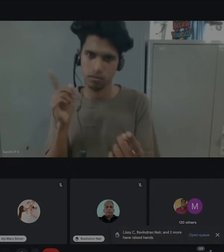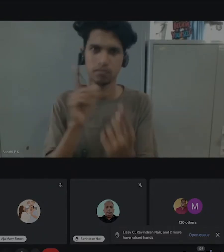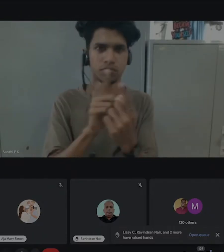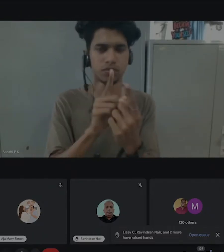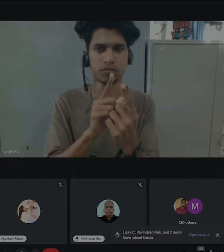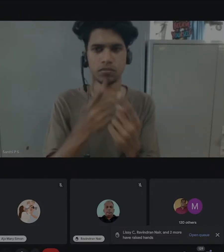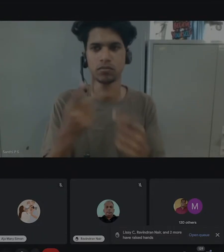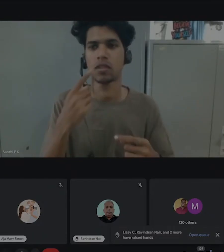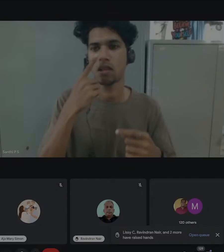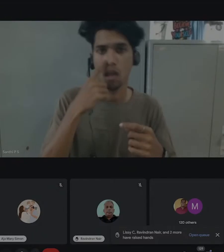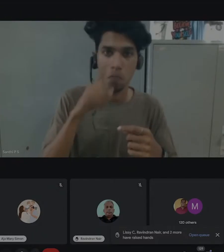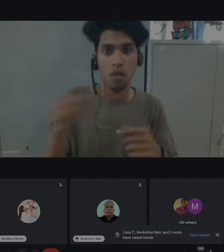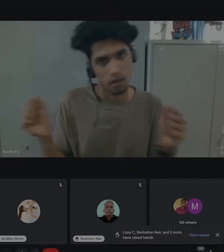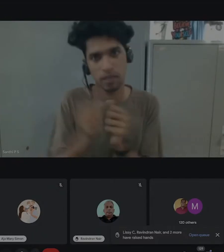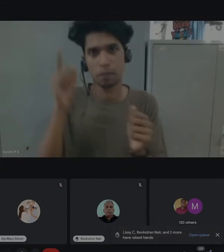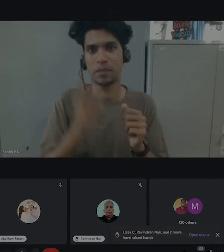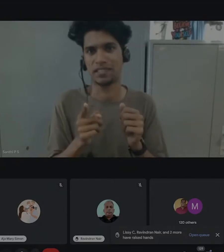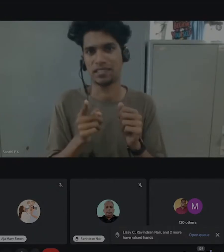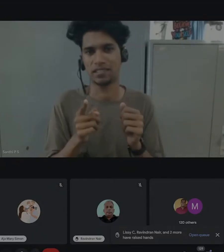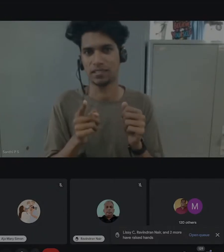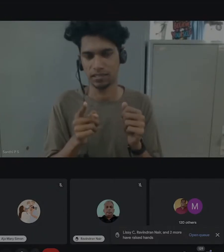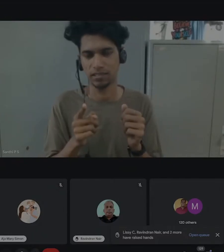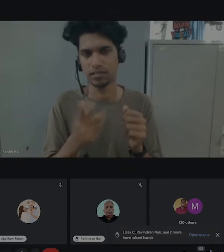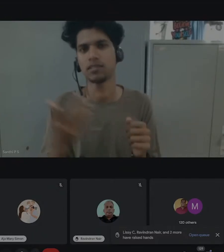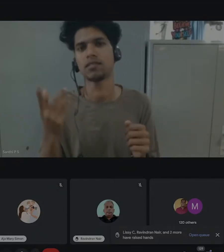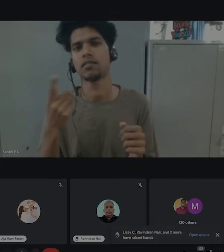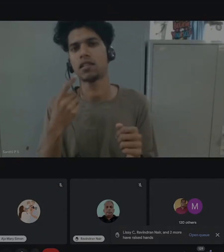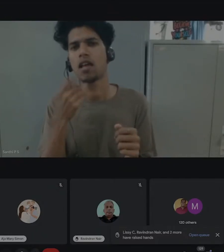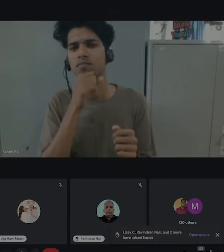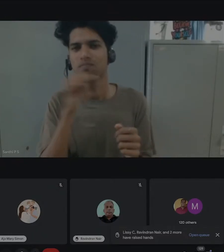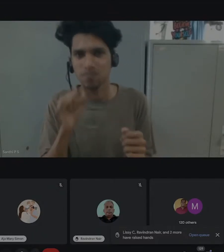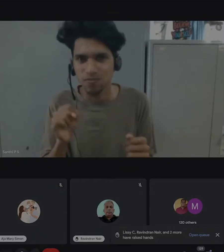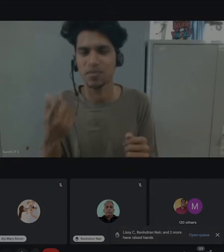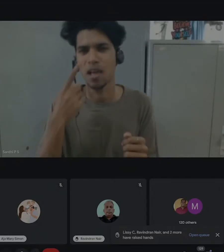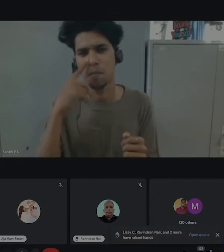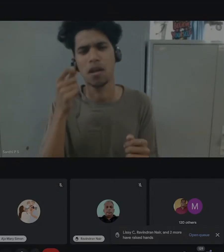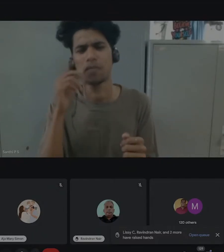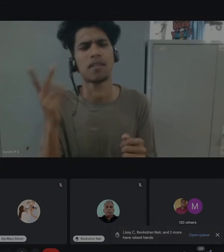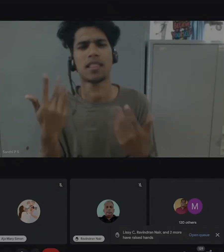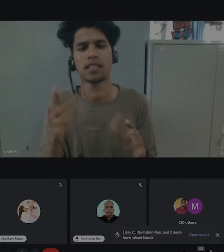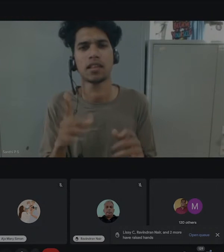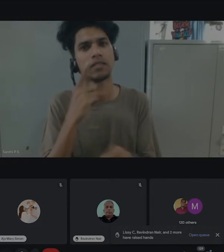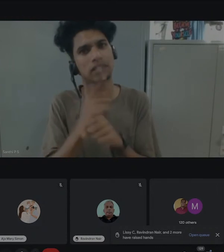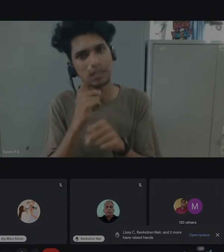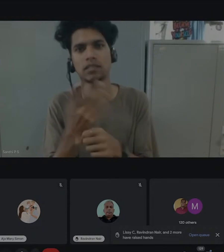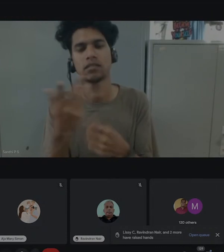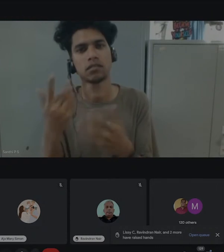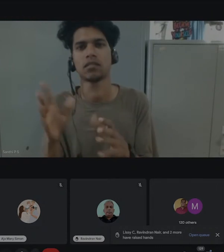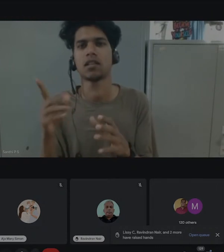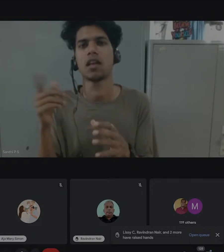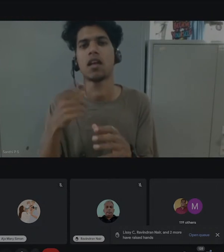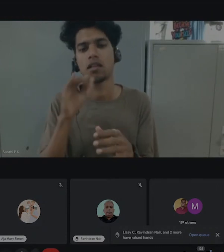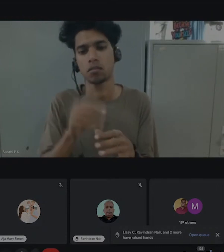അടുത്ത് തീർച്ചയായിട്ടും വരാനും പറയണം. ഗ്രാൻഡ് പാരന്റ്സോ അല്ലെങ്കിൽ ടീച്ചറോ അല്ല, മാതാപിതാക്കൾ തന്നെ കുഞ്ഞിനെയും കൊണ്ട്